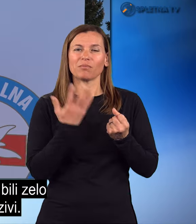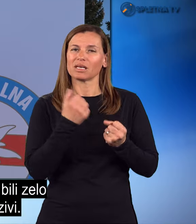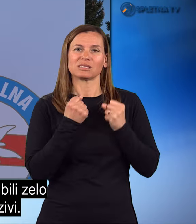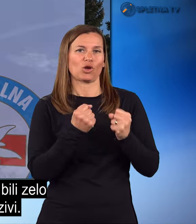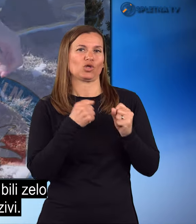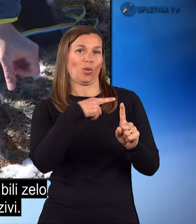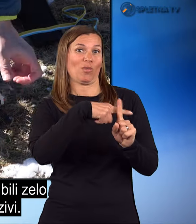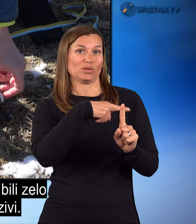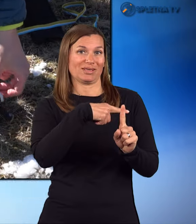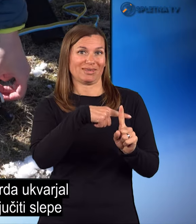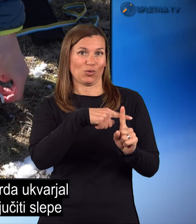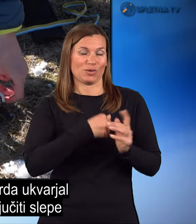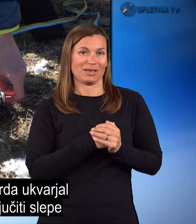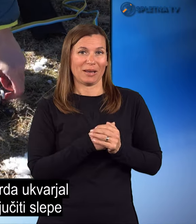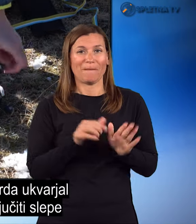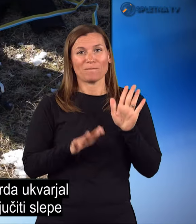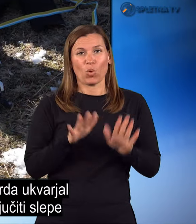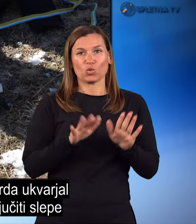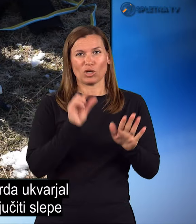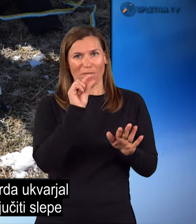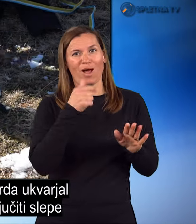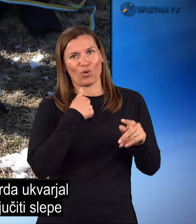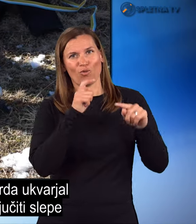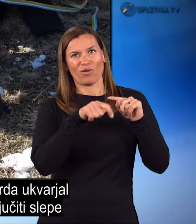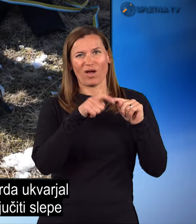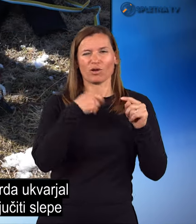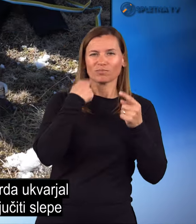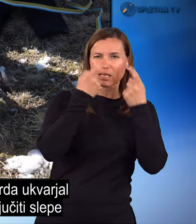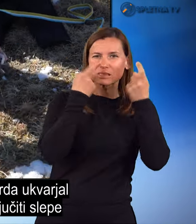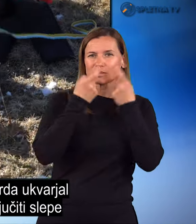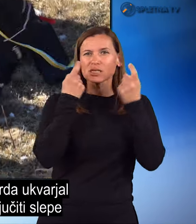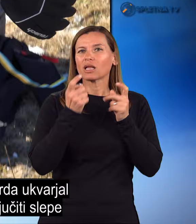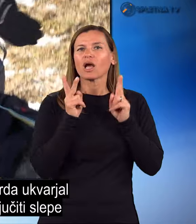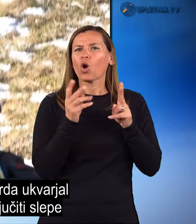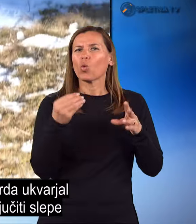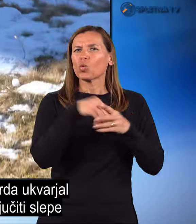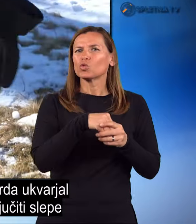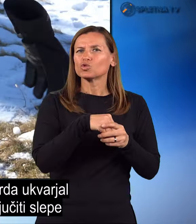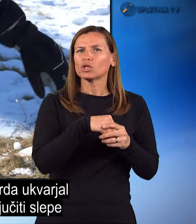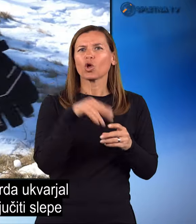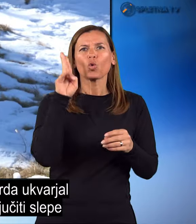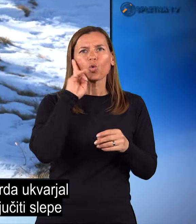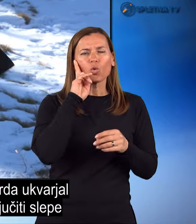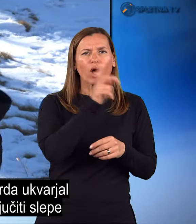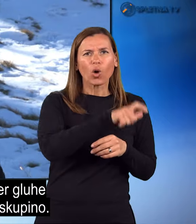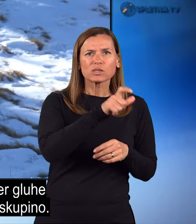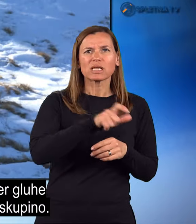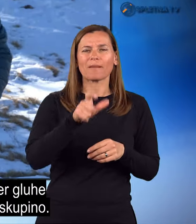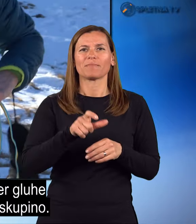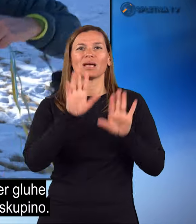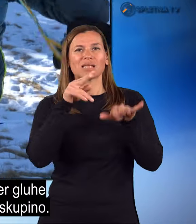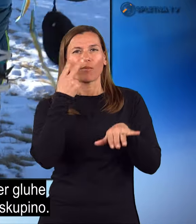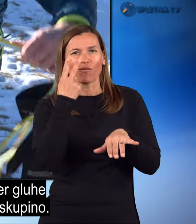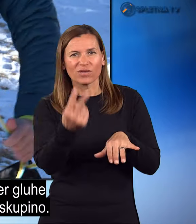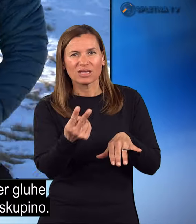Vsi izzivi so bili mi zelo taki pozitivni izzivi. Morda sem se nekoliko ukvarjal z mislijo tudi, kako vključiti gluhe in slabovidne